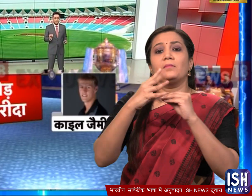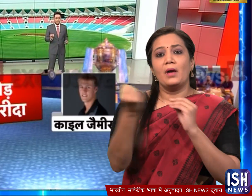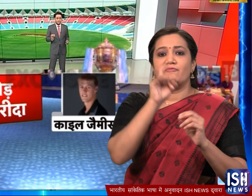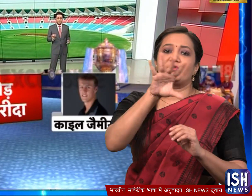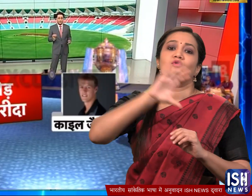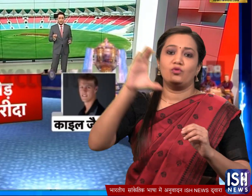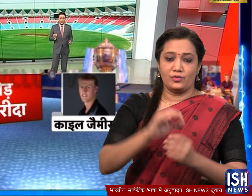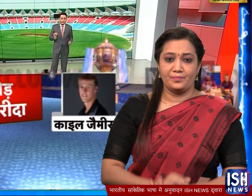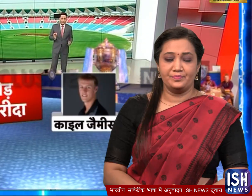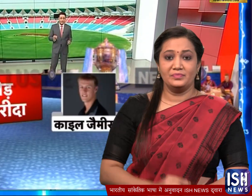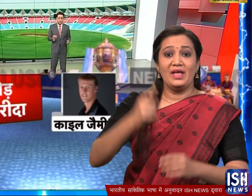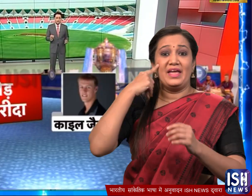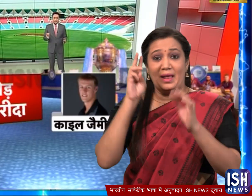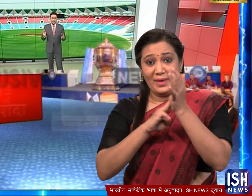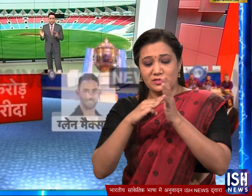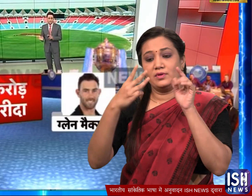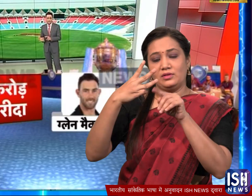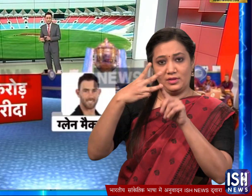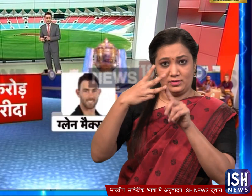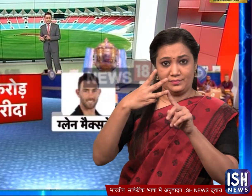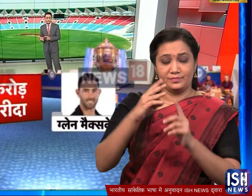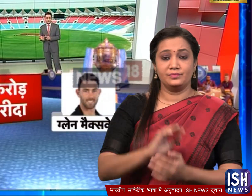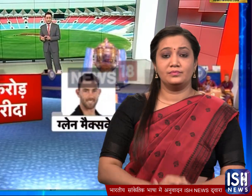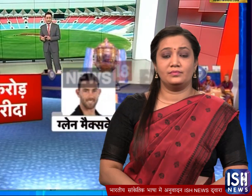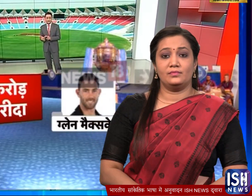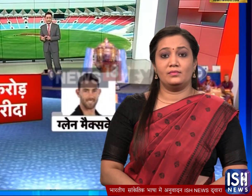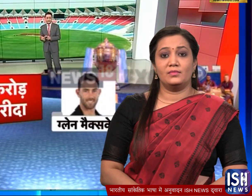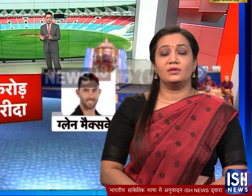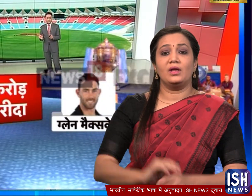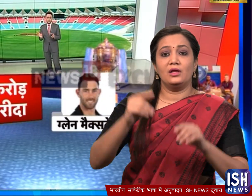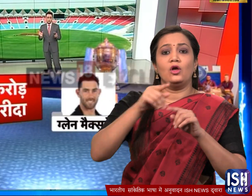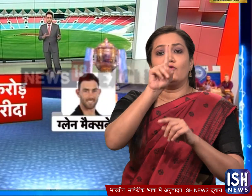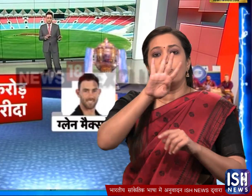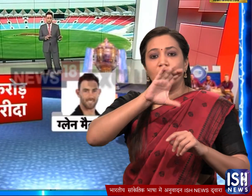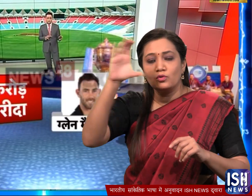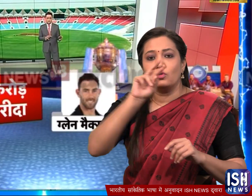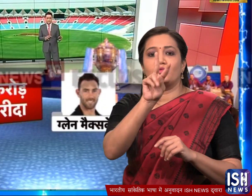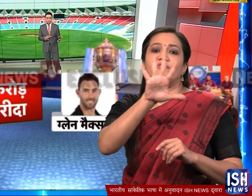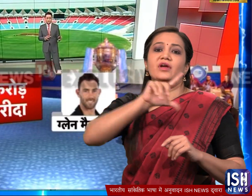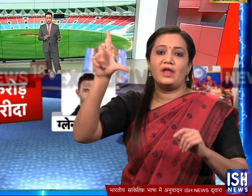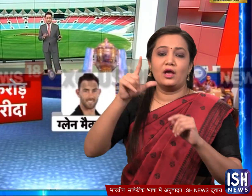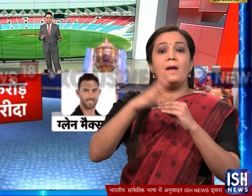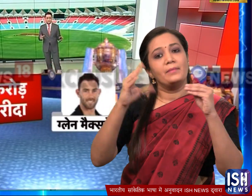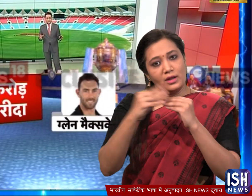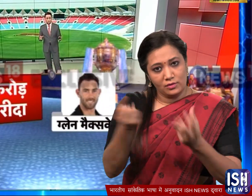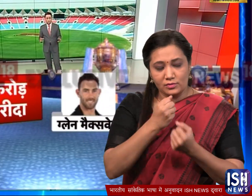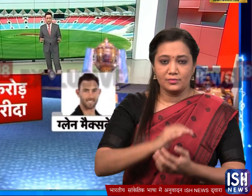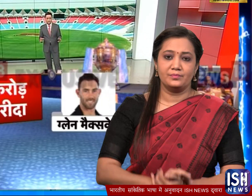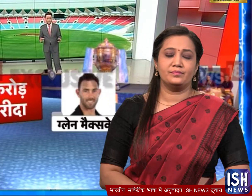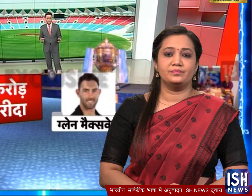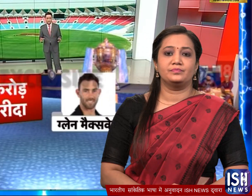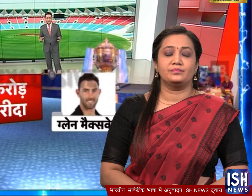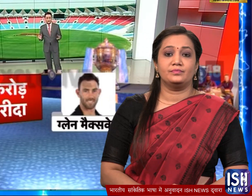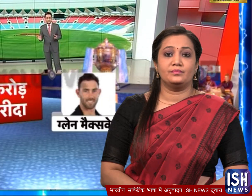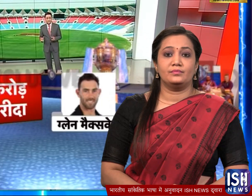खरीदा। ग्लेन मैक्सवेल तीसरे सबसे महंगे खिलाड़ी रहे, जिन्हें 14 करोड़ 25 लाख रुपए में रॉयल चैलेंजर्स बेंगलुरु ने